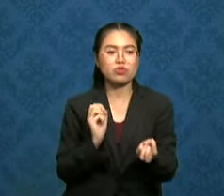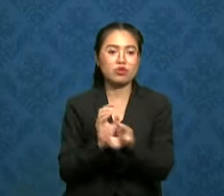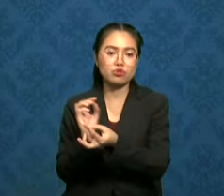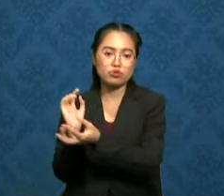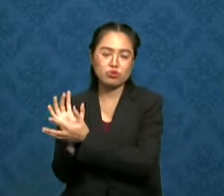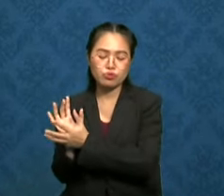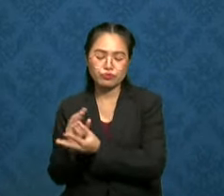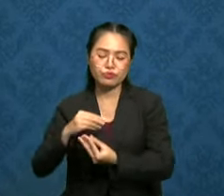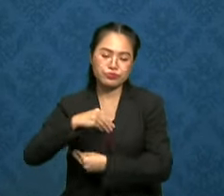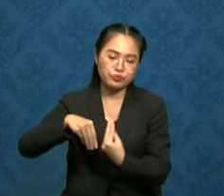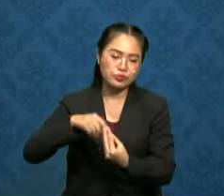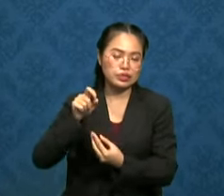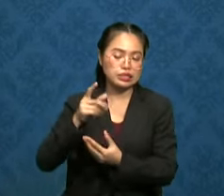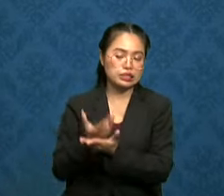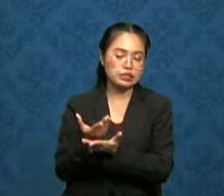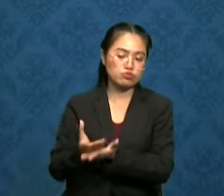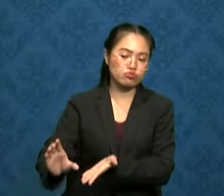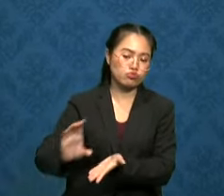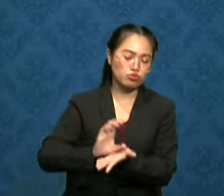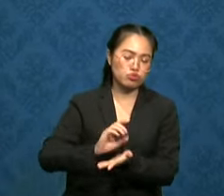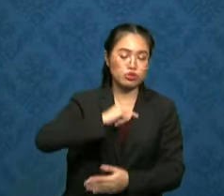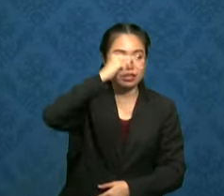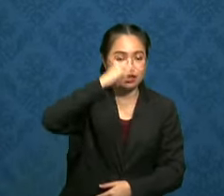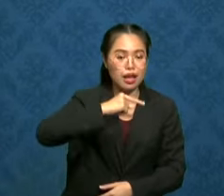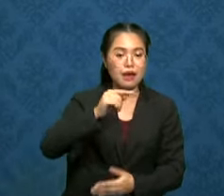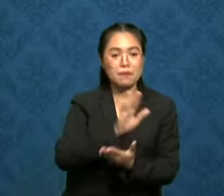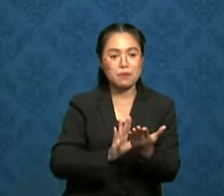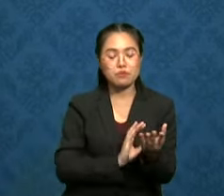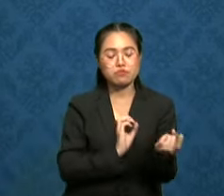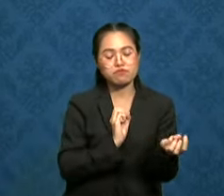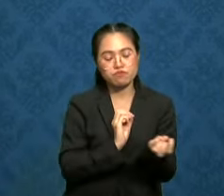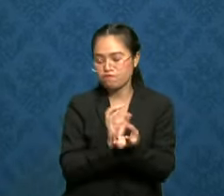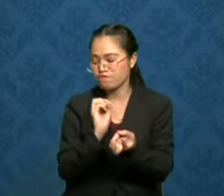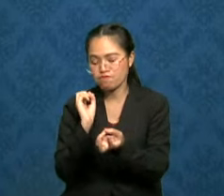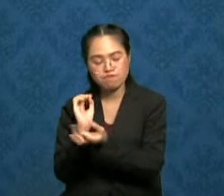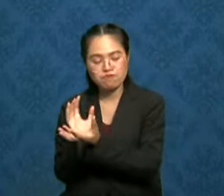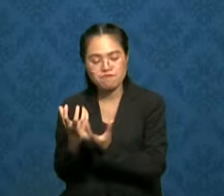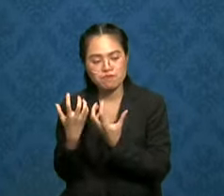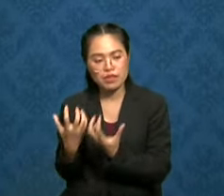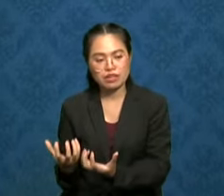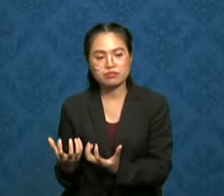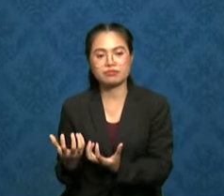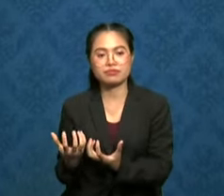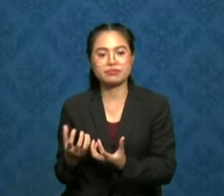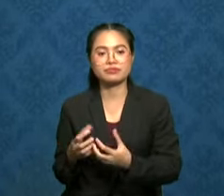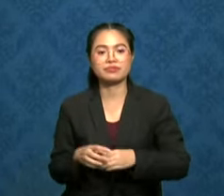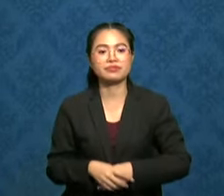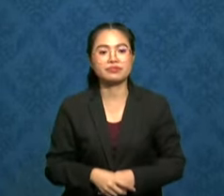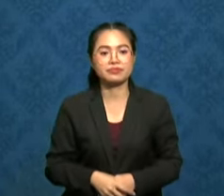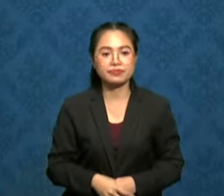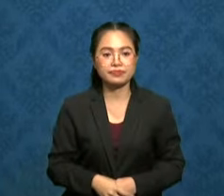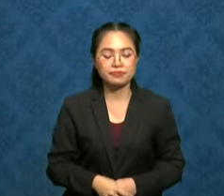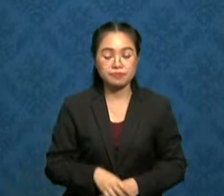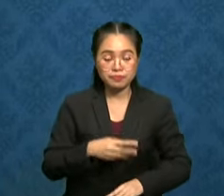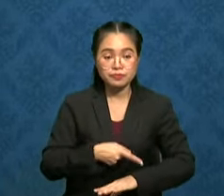นต่อเศรษฐกิจและการลงทุนในประเทศไทยได้รับผลกระทบกระเทือนอย่างรุนแรงโดยไม่อาจหลีกเลี่ยงได้ท่าน